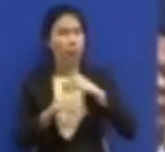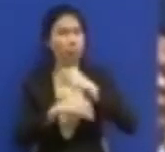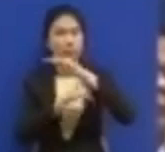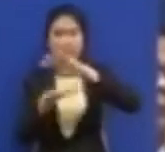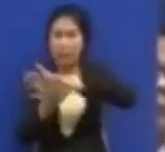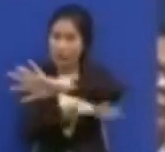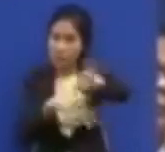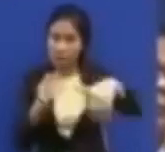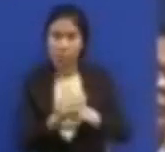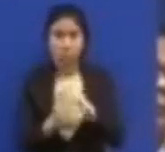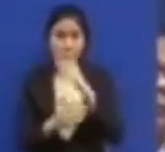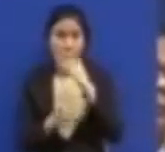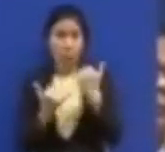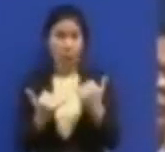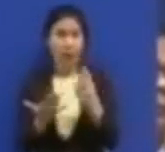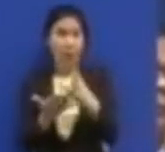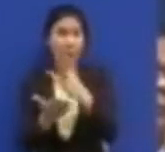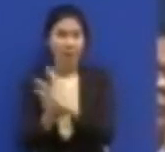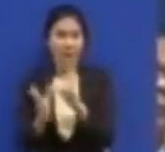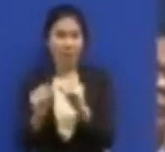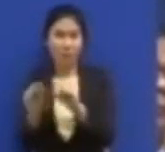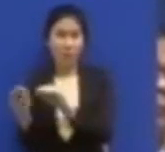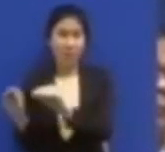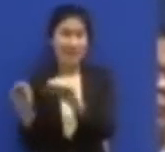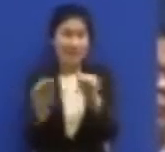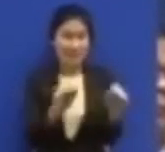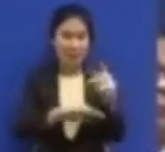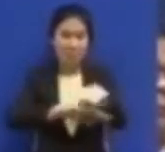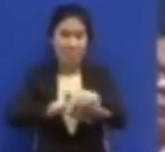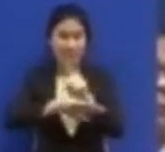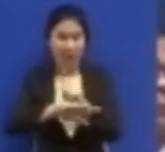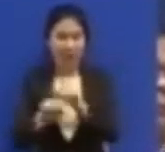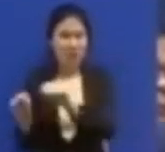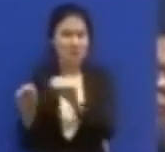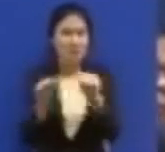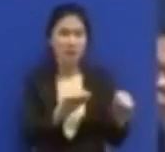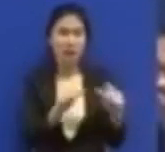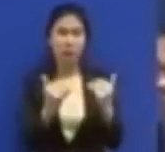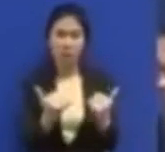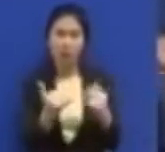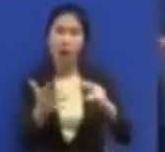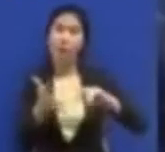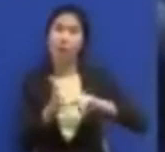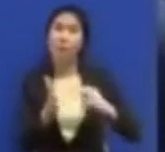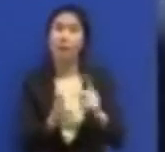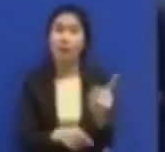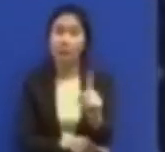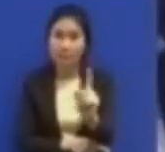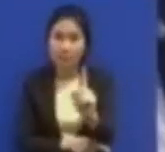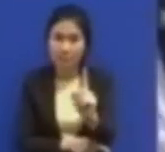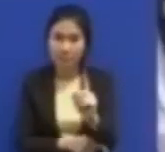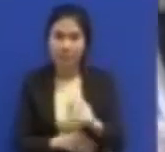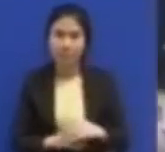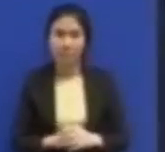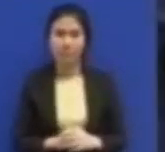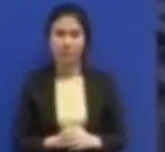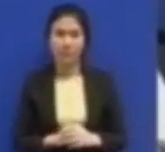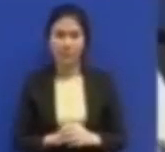การเลื่อนการประชุมเลือกประธานรัฐสภาหมายความว่าท่าน